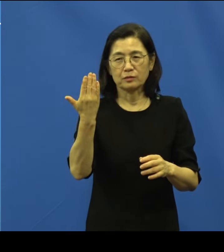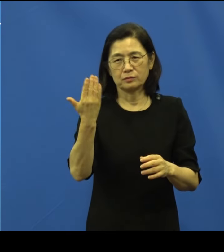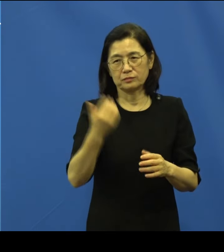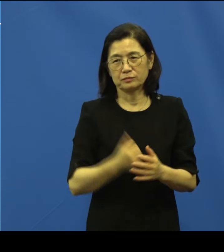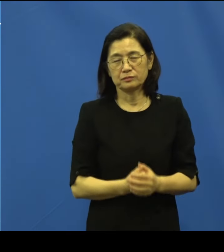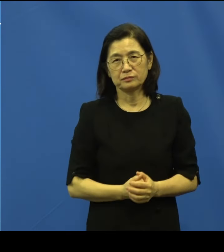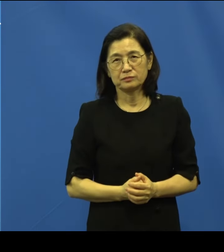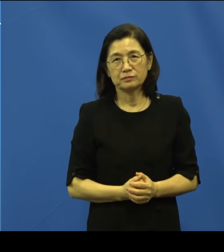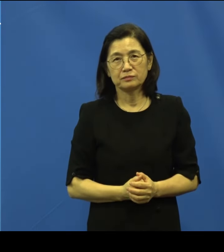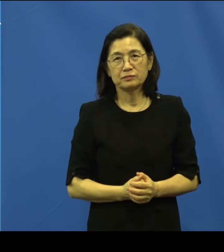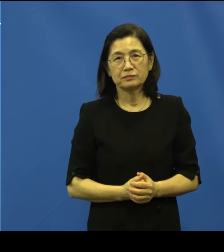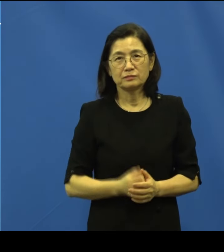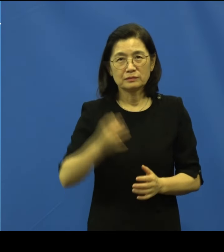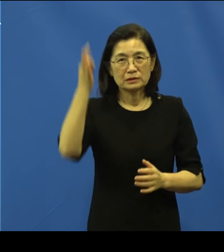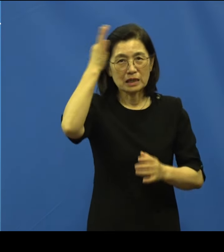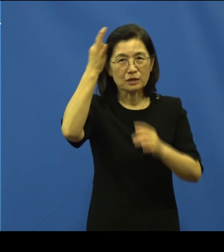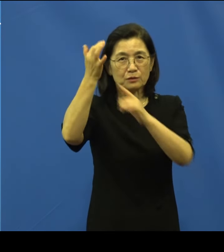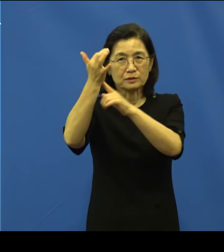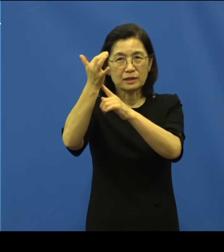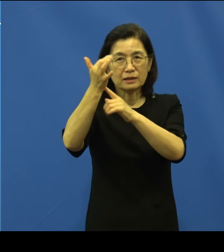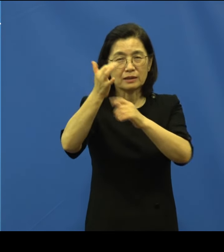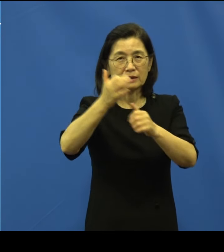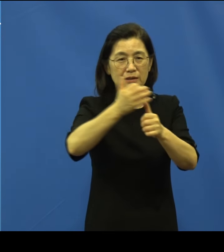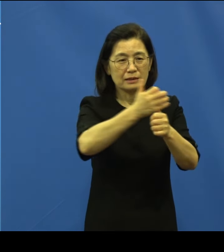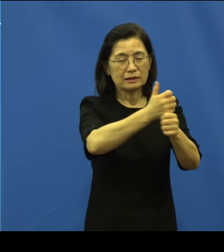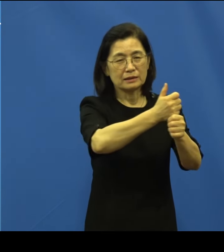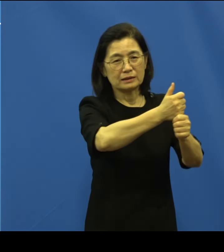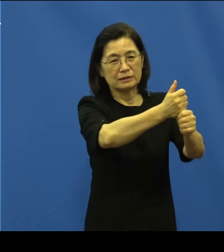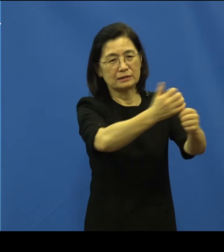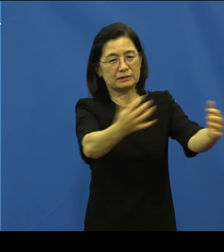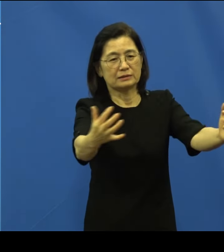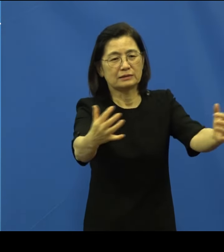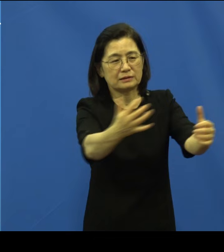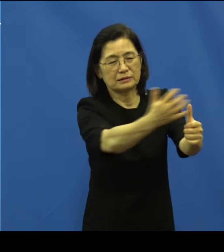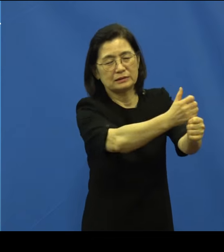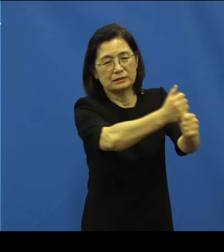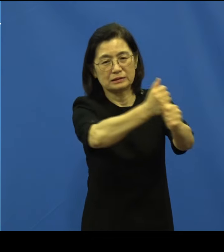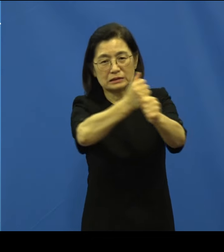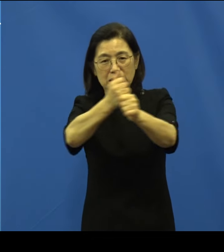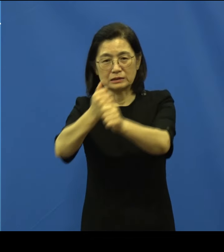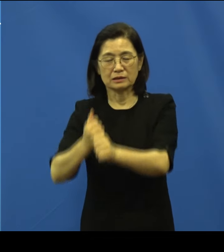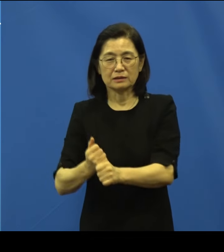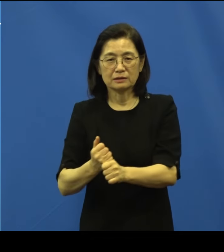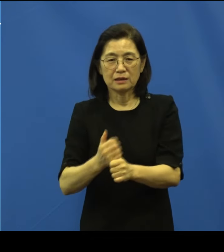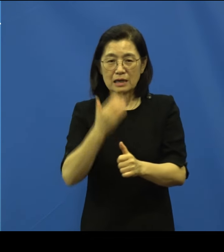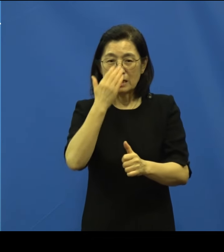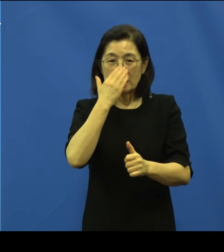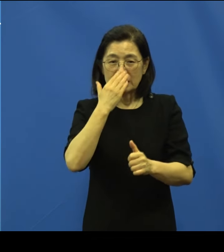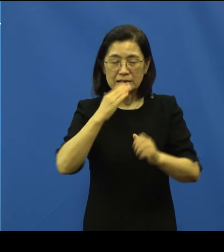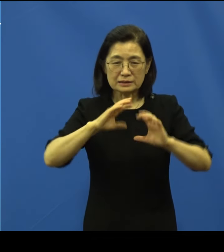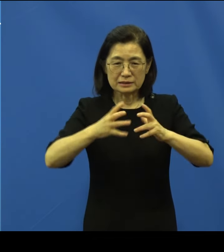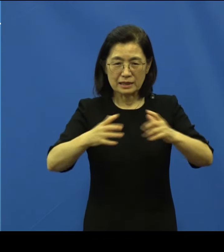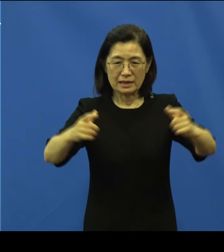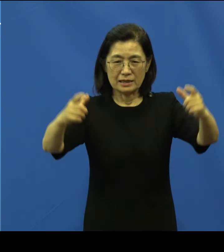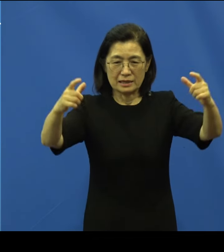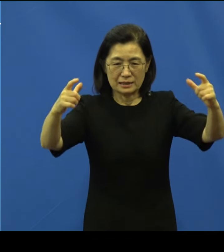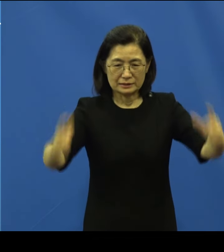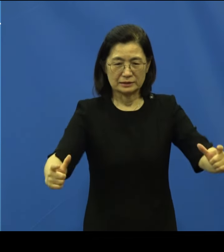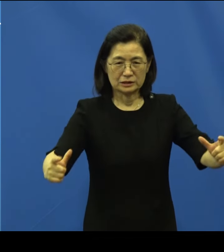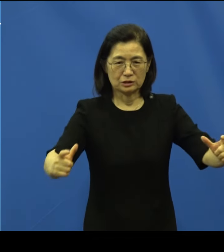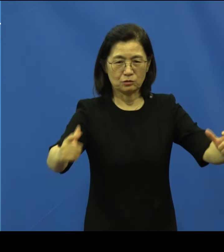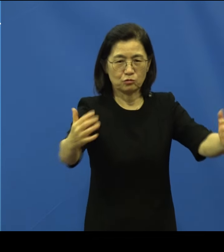거예요. 결국 엘리사에게 이끌려 이스라엘 진영 안으로 들어갑니다. 적지 한가운데 들어온 거죠. 그때 다시 하나님이 그들의